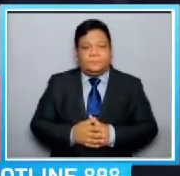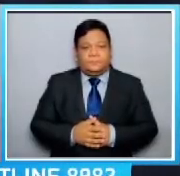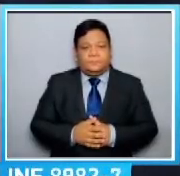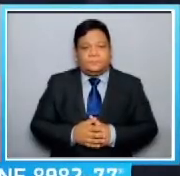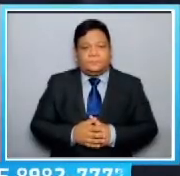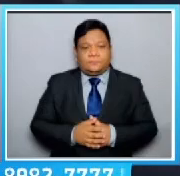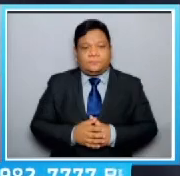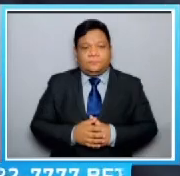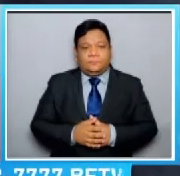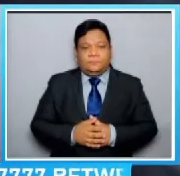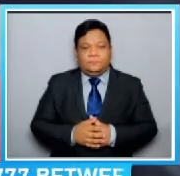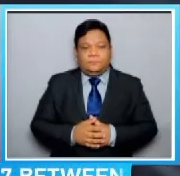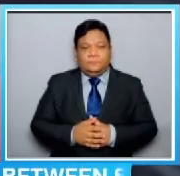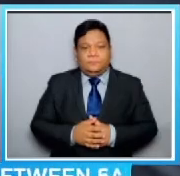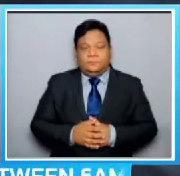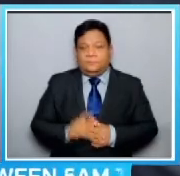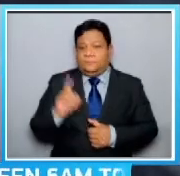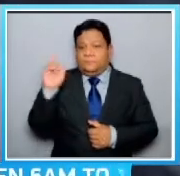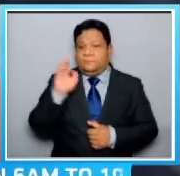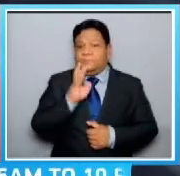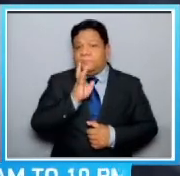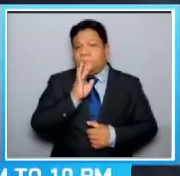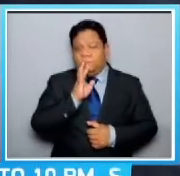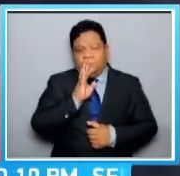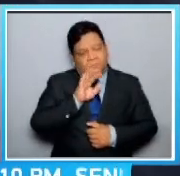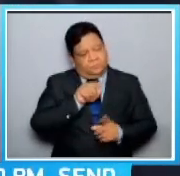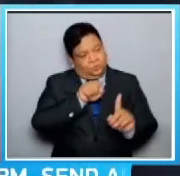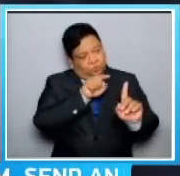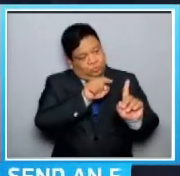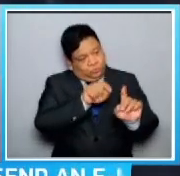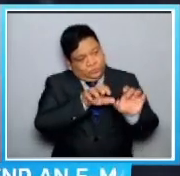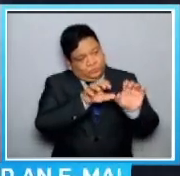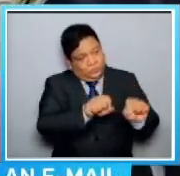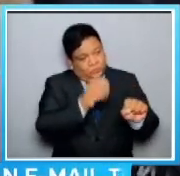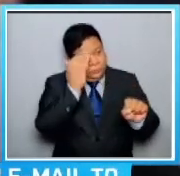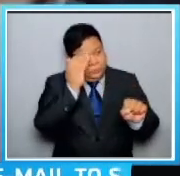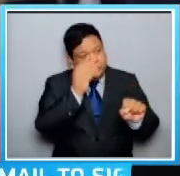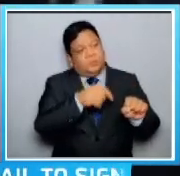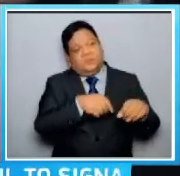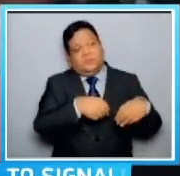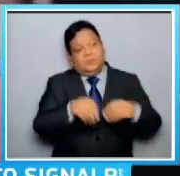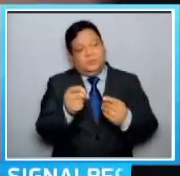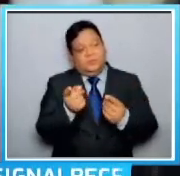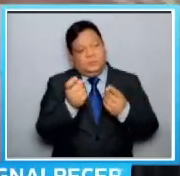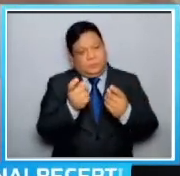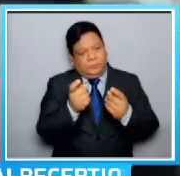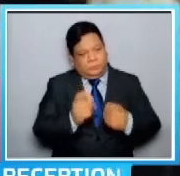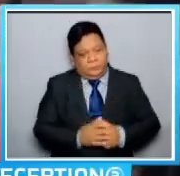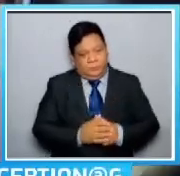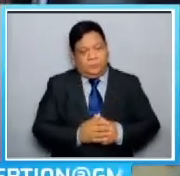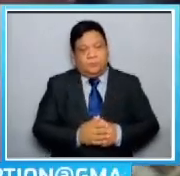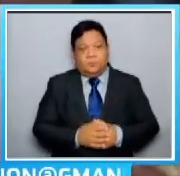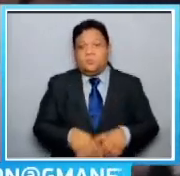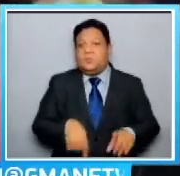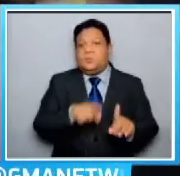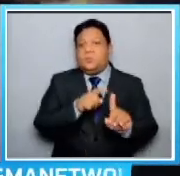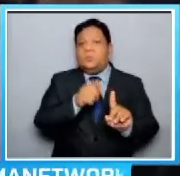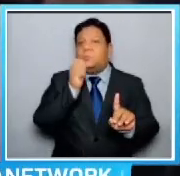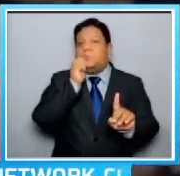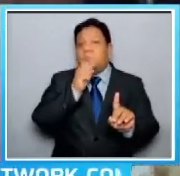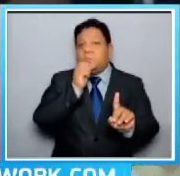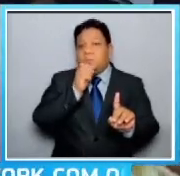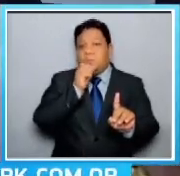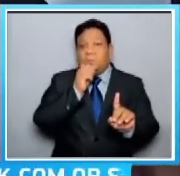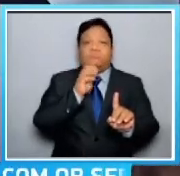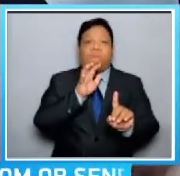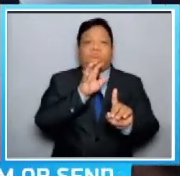Relax lang kayo ha. Inaaresto ka namin sa sala ng human trafficking. Hindi na nakapalag ang babaeng subject matapos arestuhin sa loob ng isang van sa